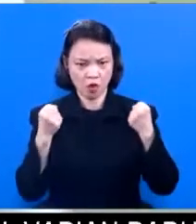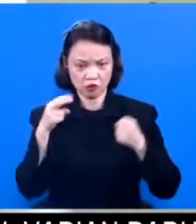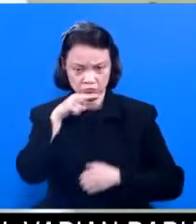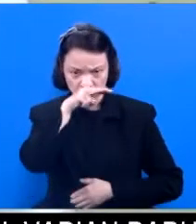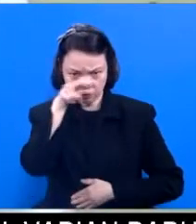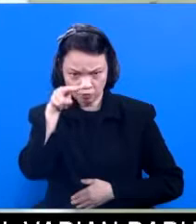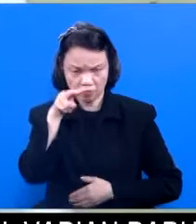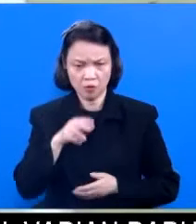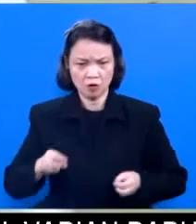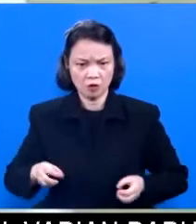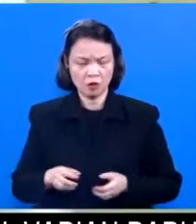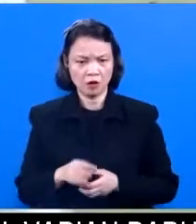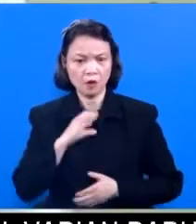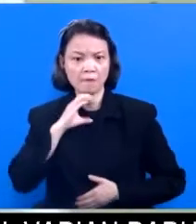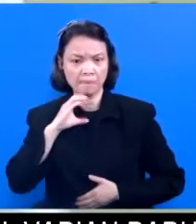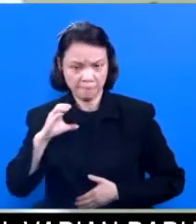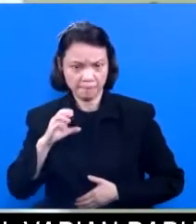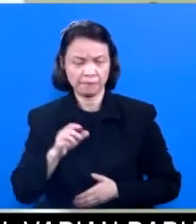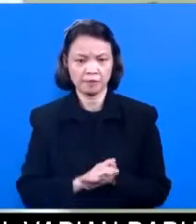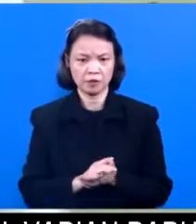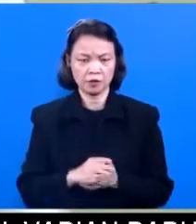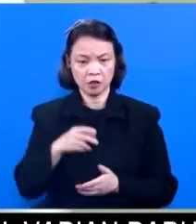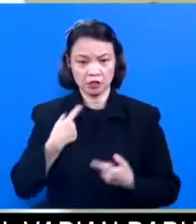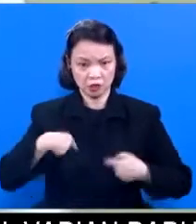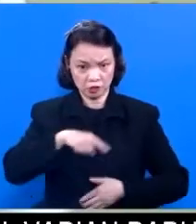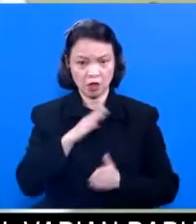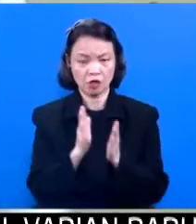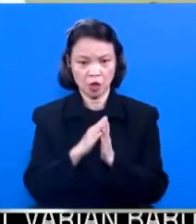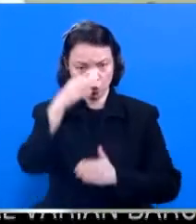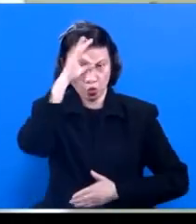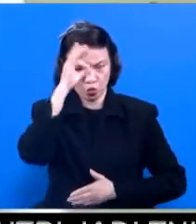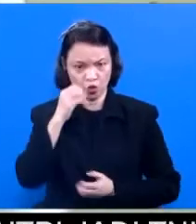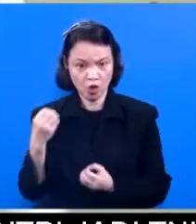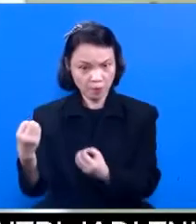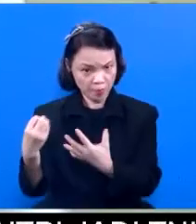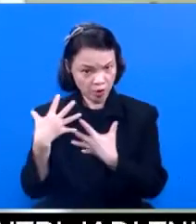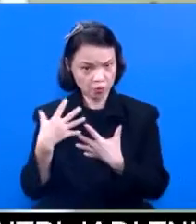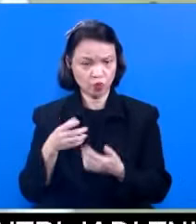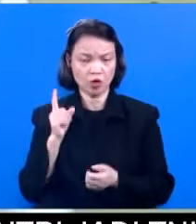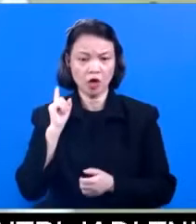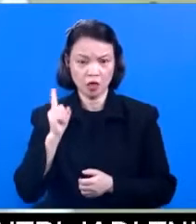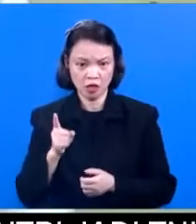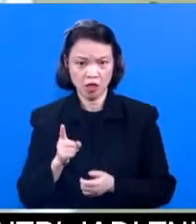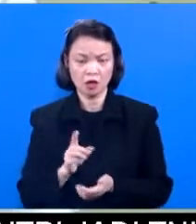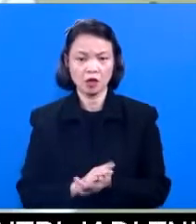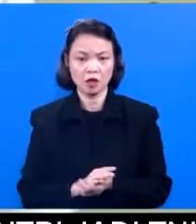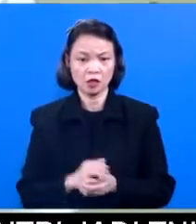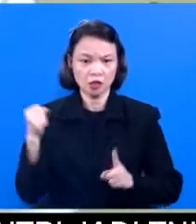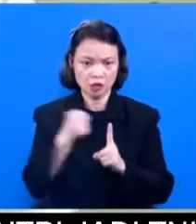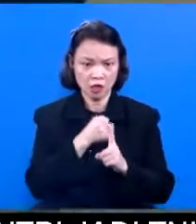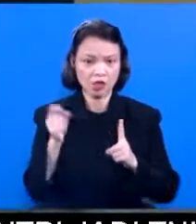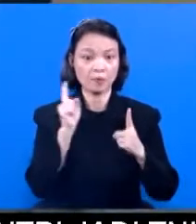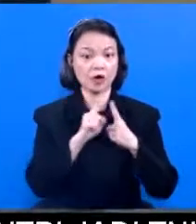kita atau cara pandang aparat penegak hukum di dalam merespon kekerasan terhadap perempuan.